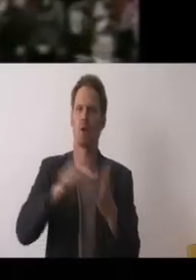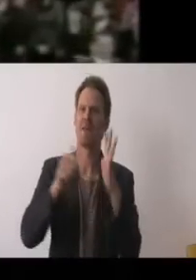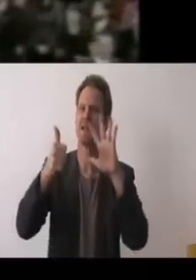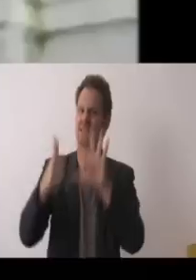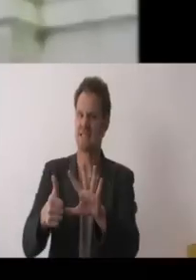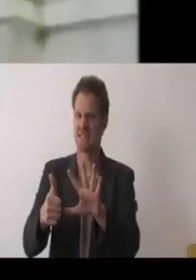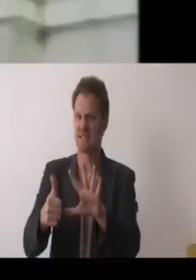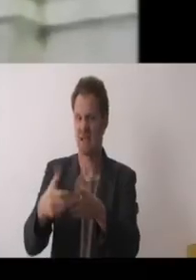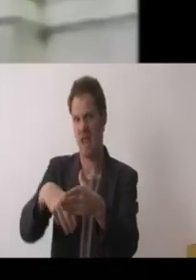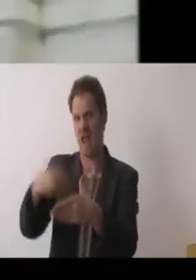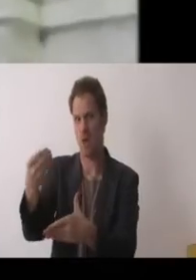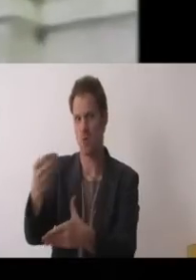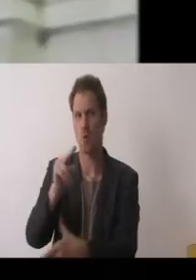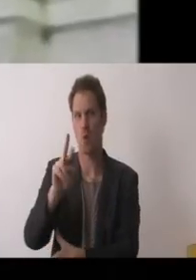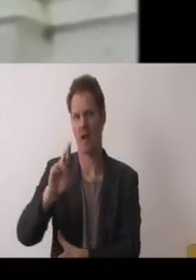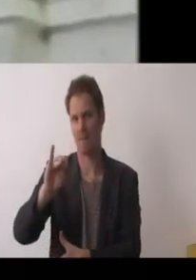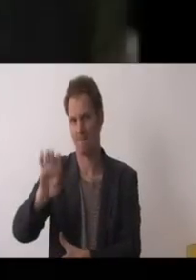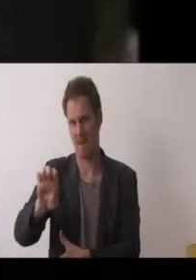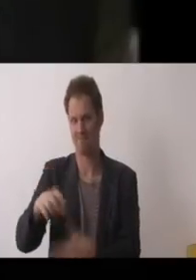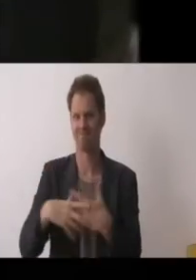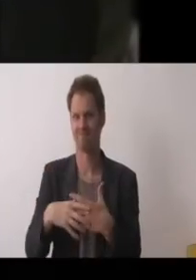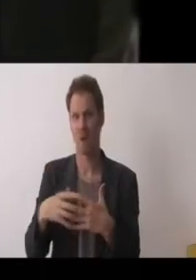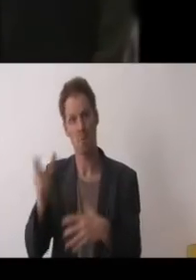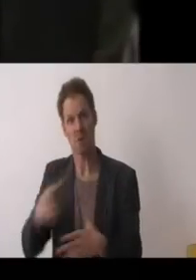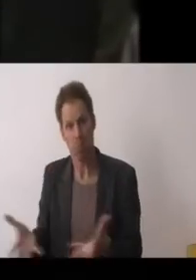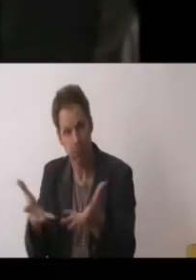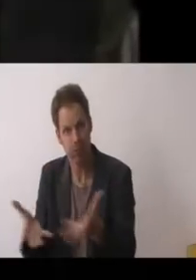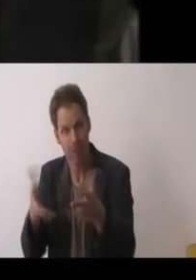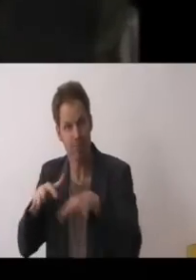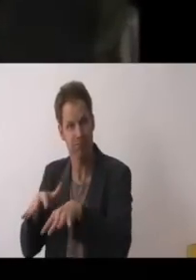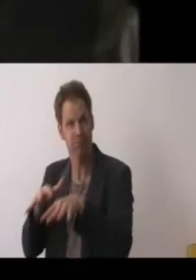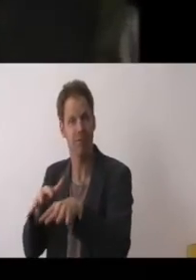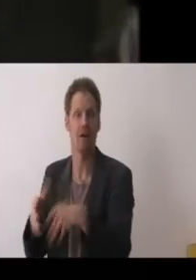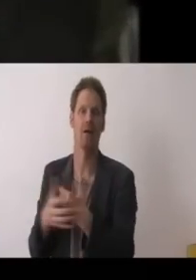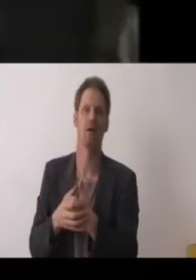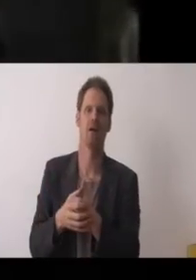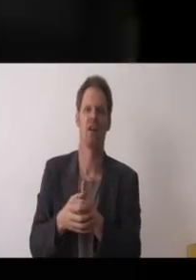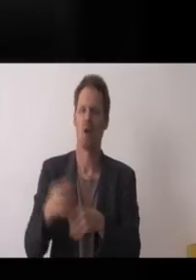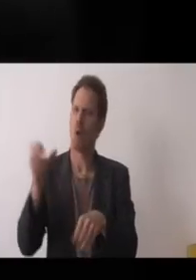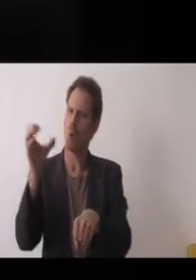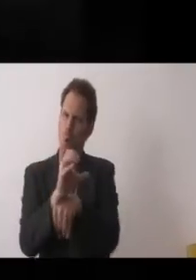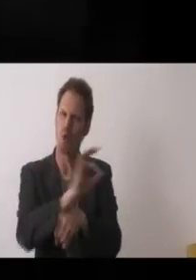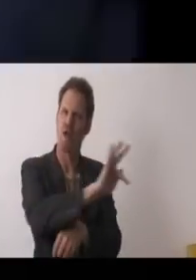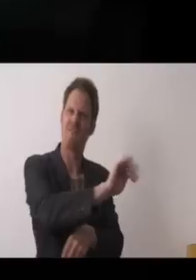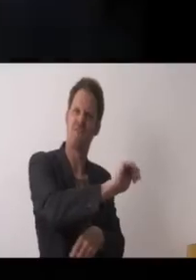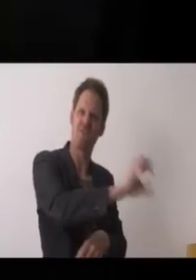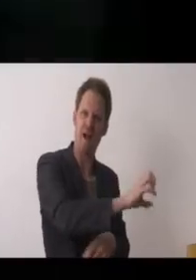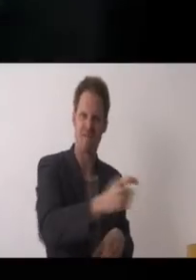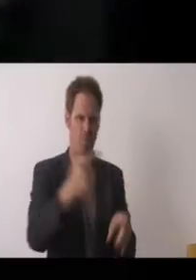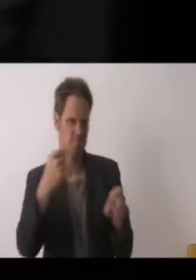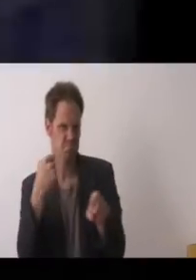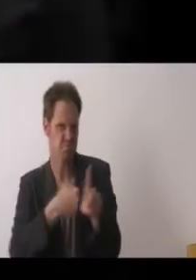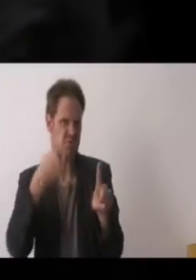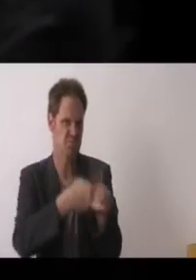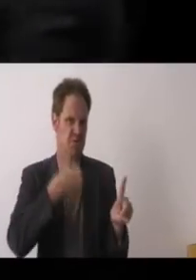et réélu le 26 mai 2006 avec un très fort soutien de la population. Pendant ses deux mandats, il fait de la lutte contre les FARC son cheval